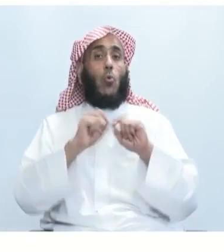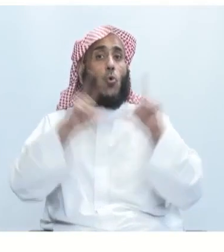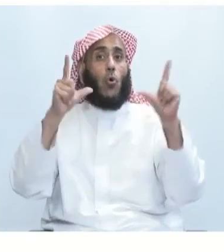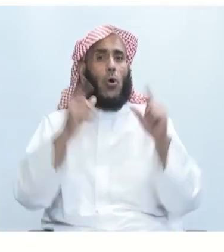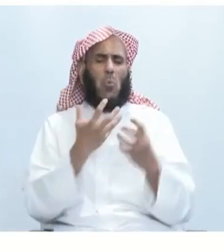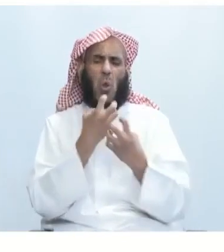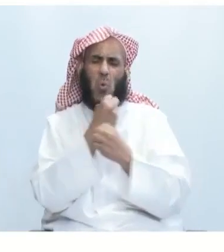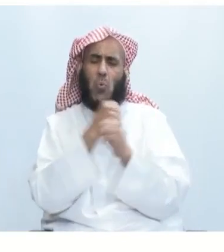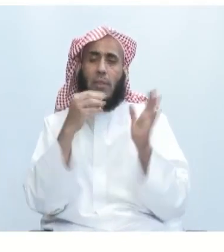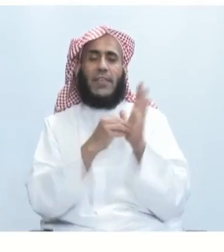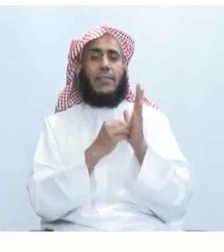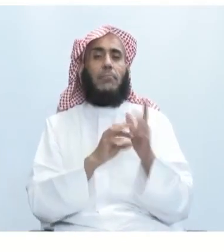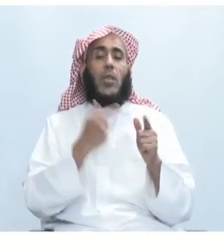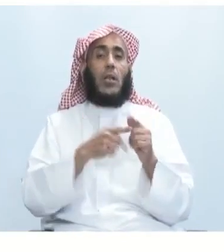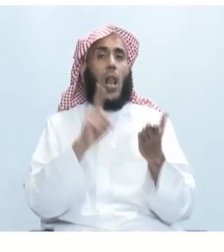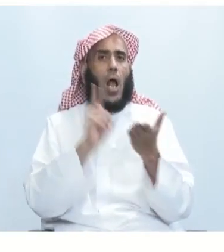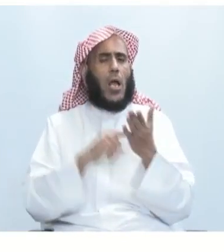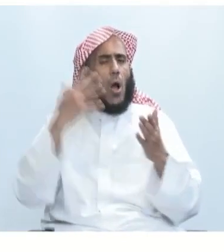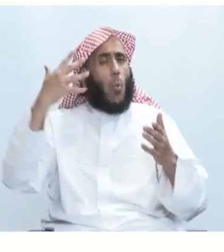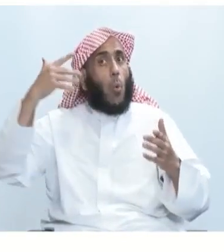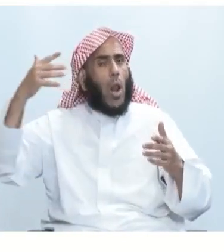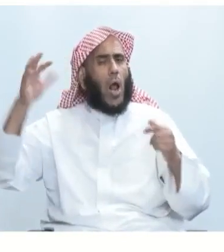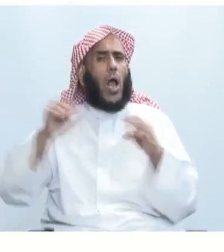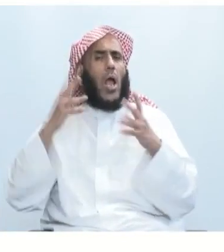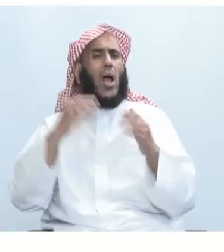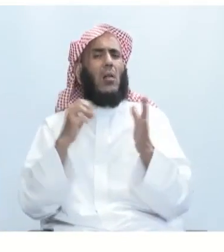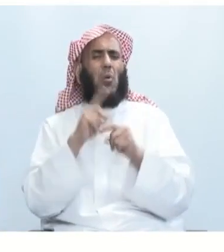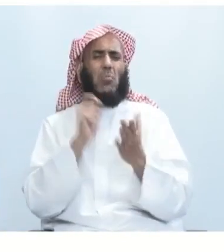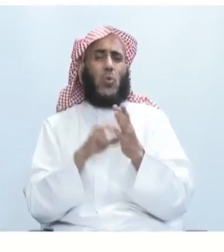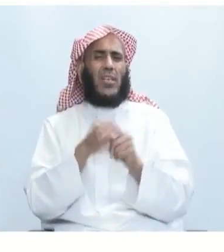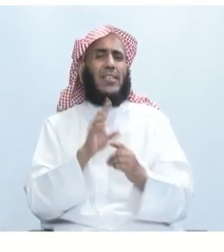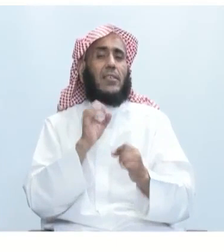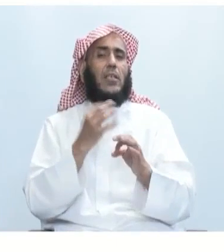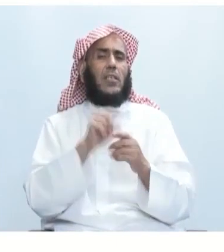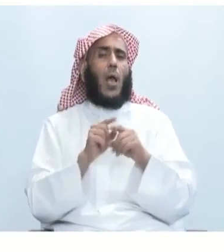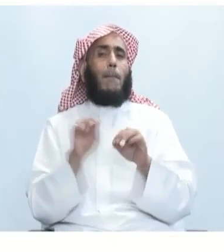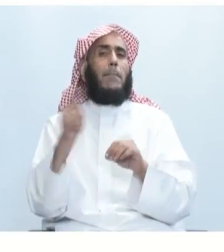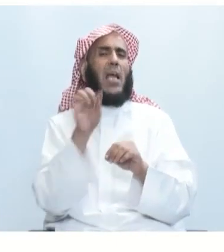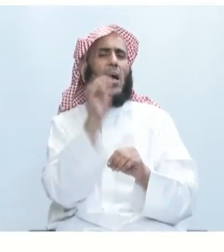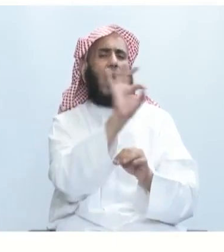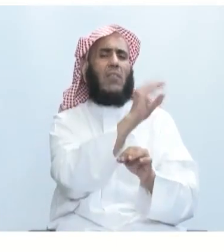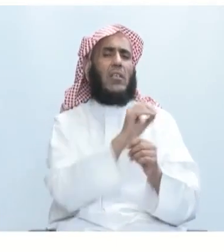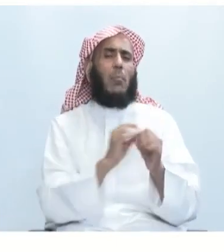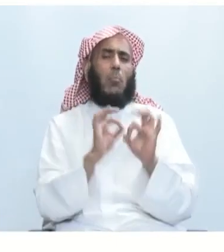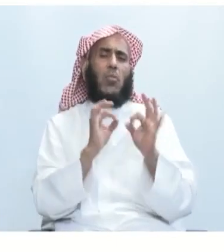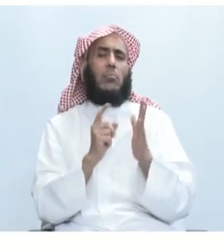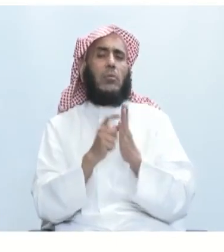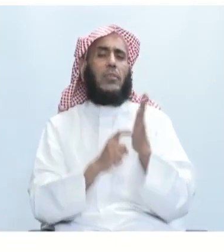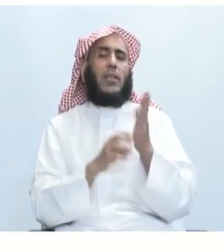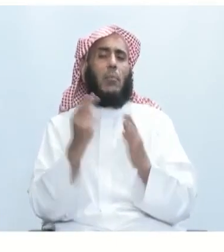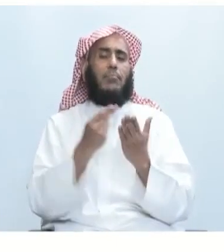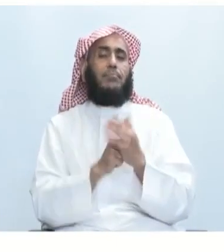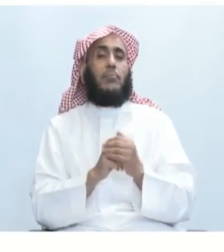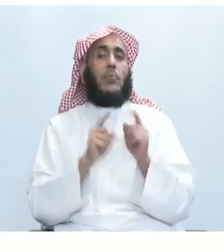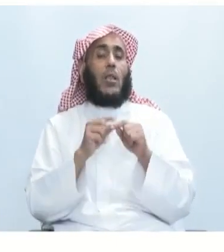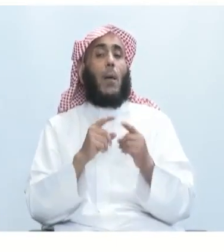والغموض فيه كذلك الحقيقه والخيال م مضمون النص الالتزام باعراب الكتابه الالتزام باعراب الكتابه